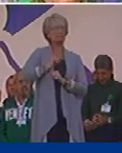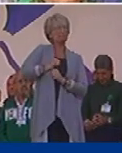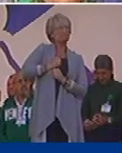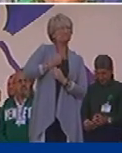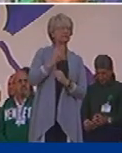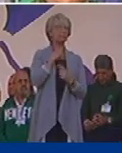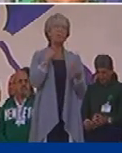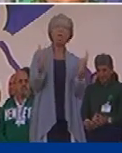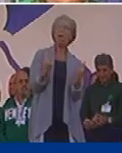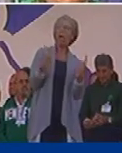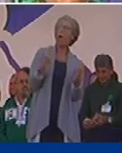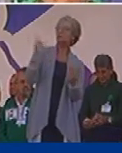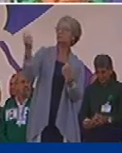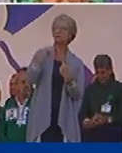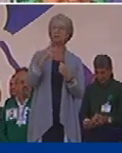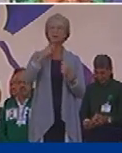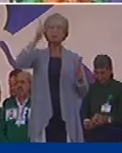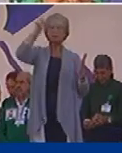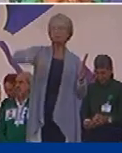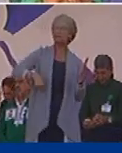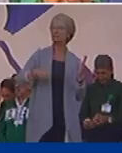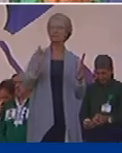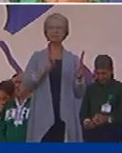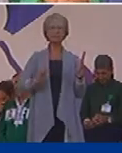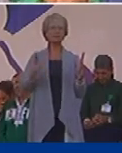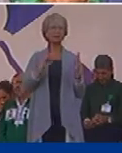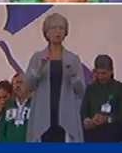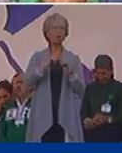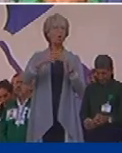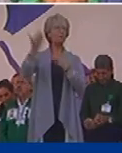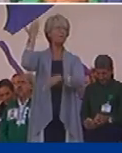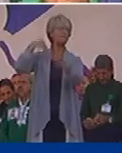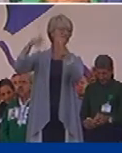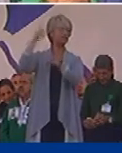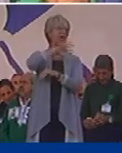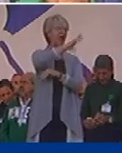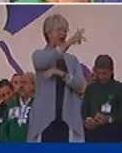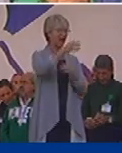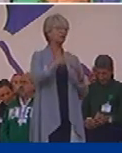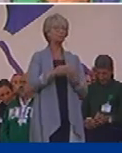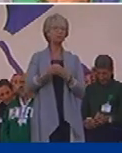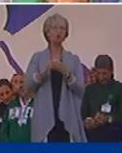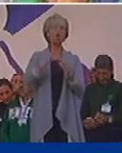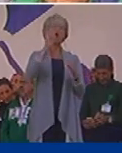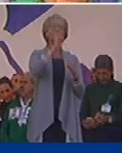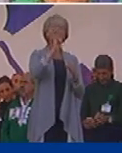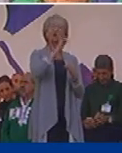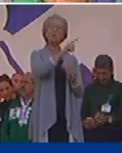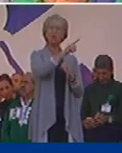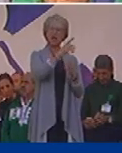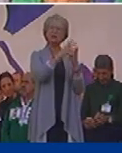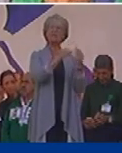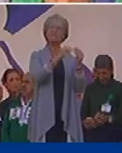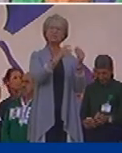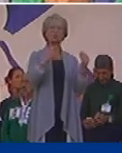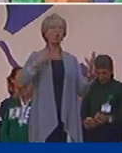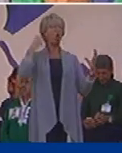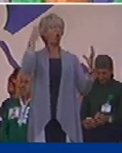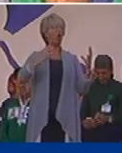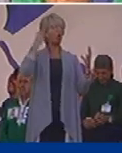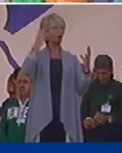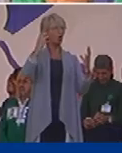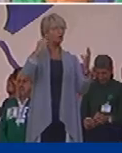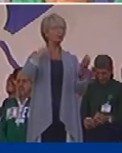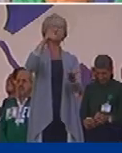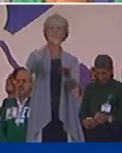senza aspettare, senza pretendere, come in passato altre popolazioni come quella friulana fecero. E io sono orgoglioso